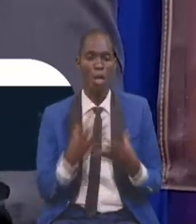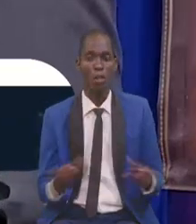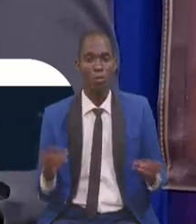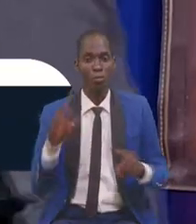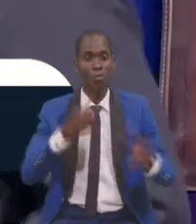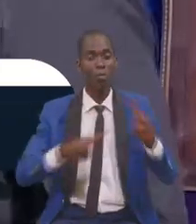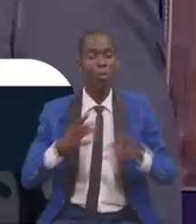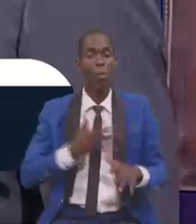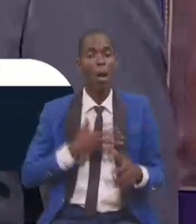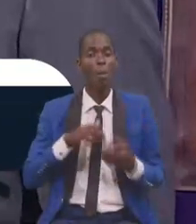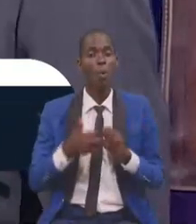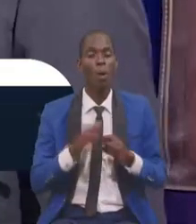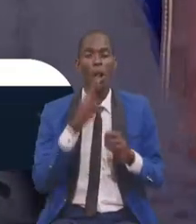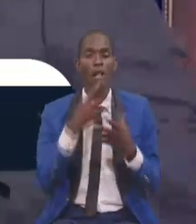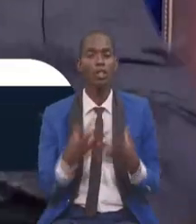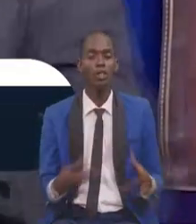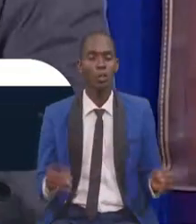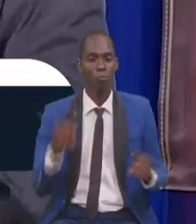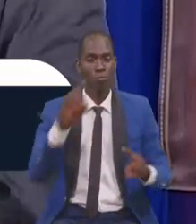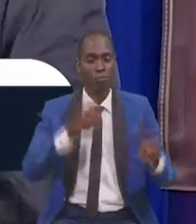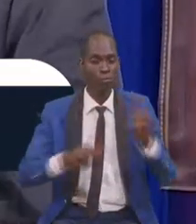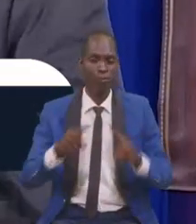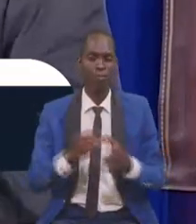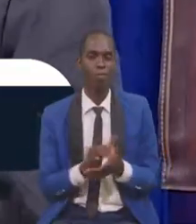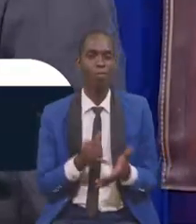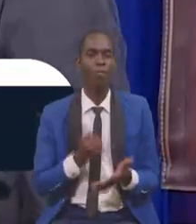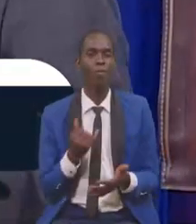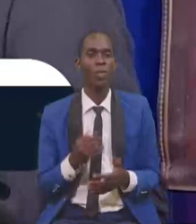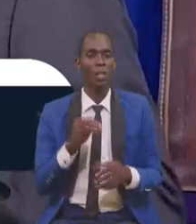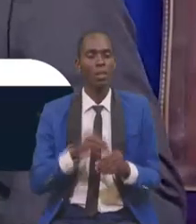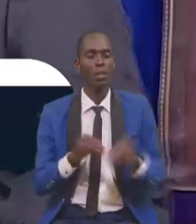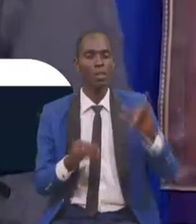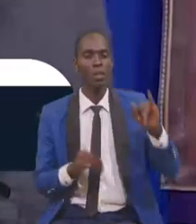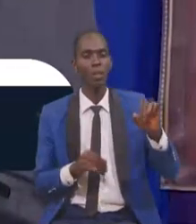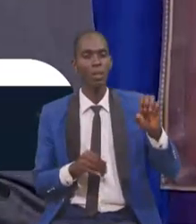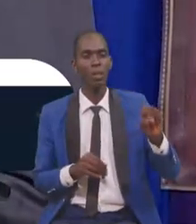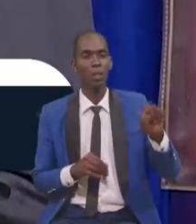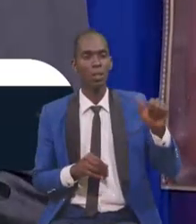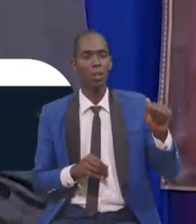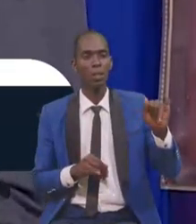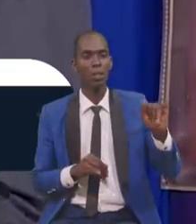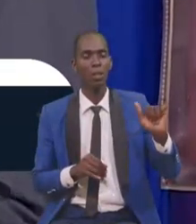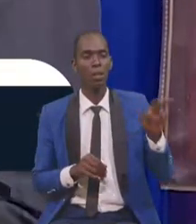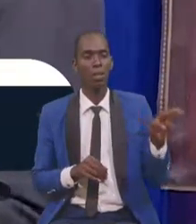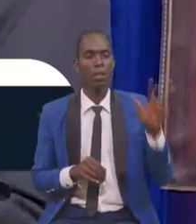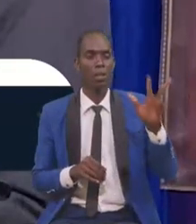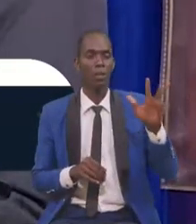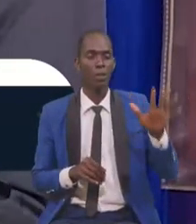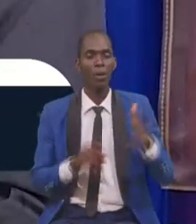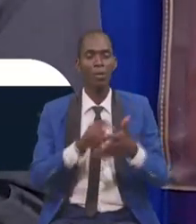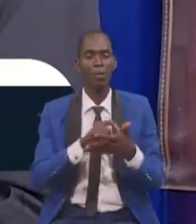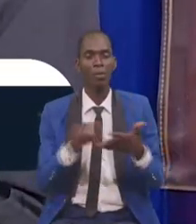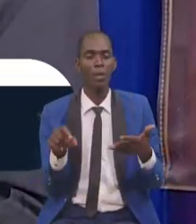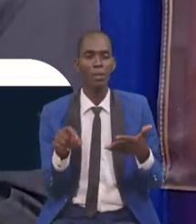sera réglé. Mes problèmes seront résolus. Ésaïe 35, je